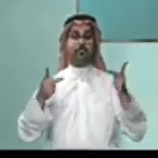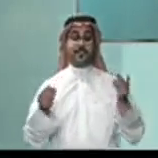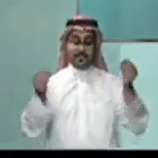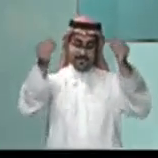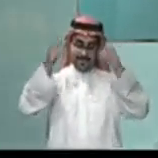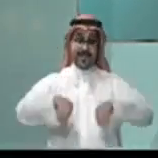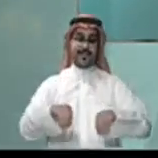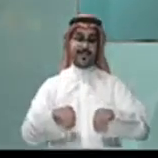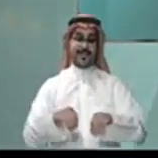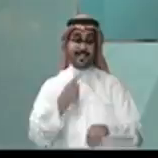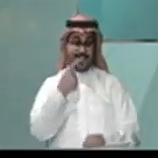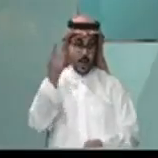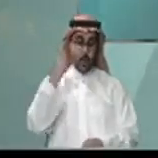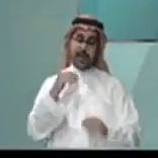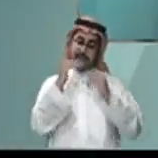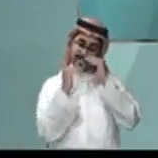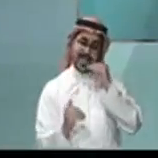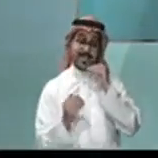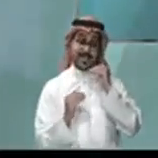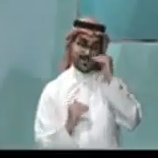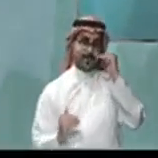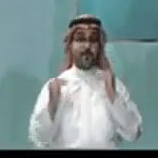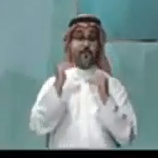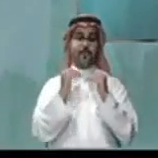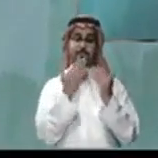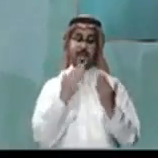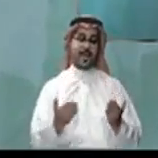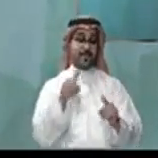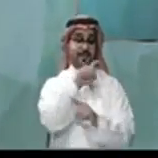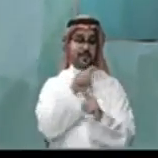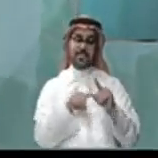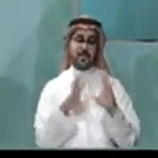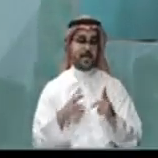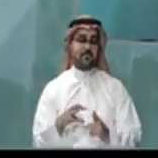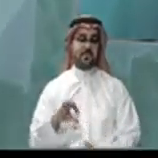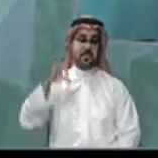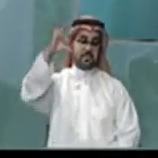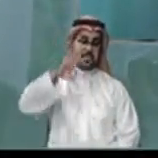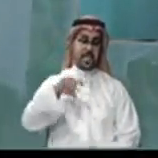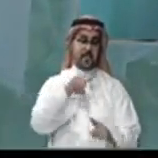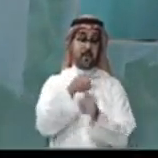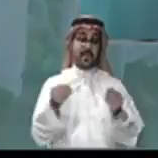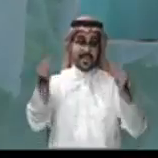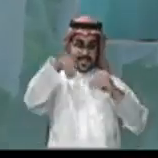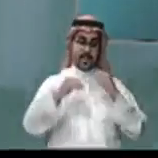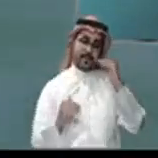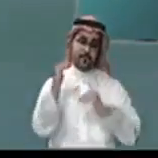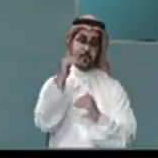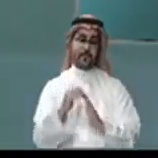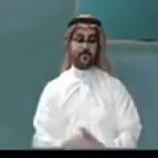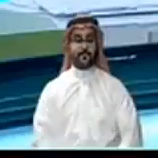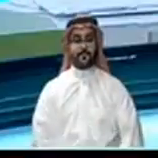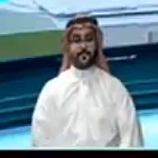48,555 حاجا عن عدد القادمين في الفترة نفسها من العام الماضي بنسبة بلغت 9%.